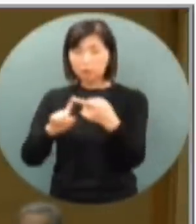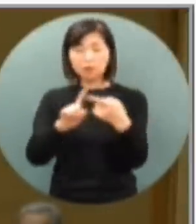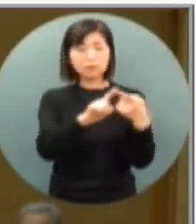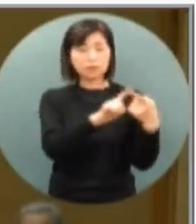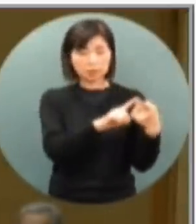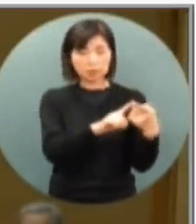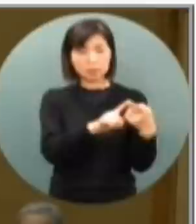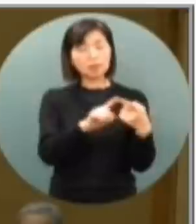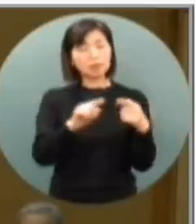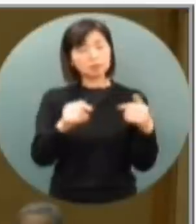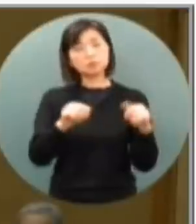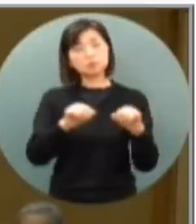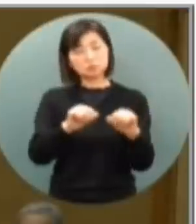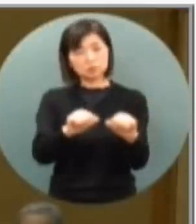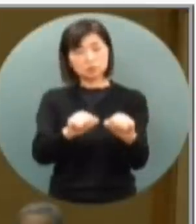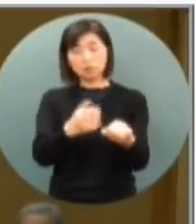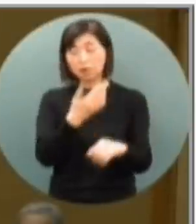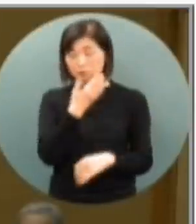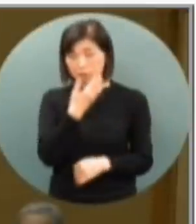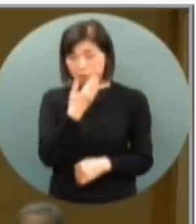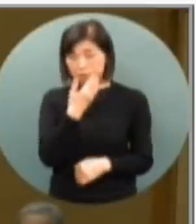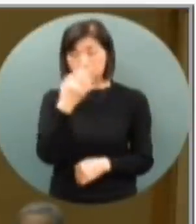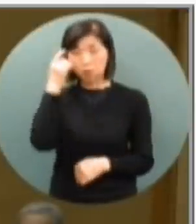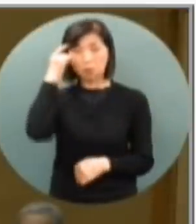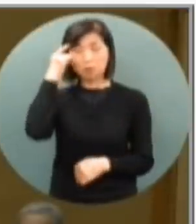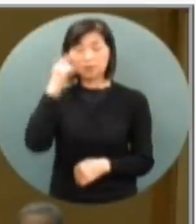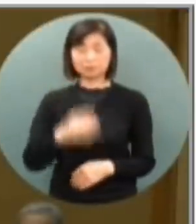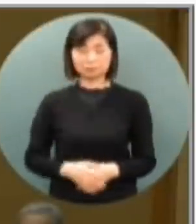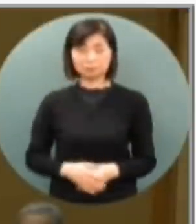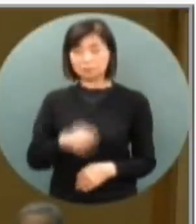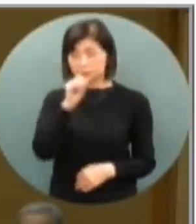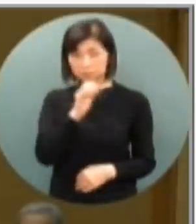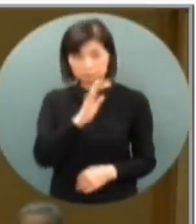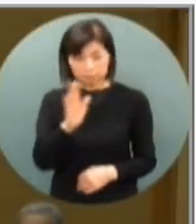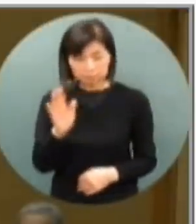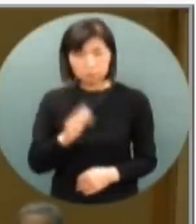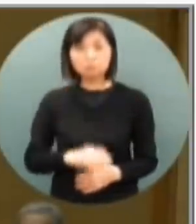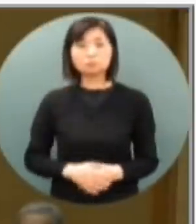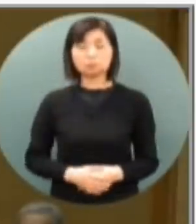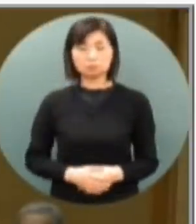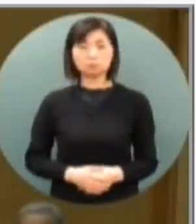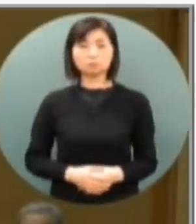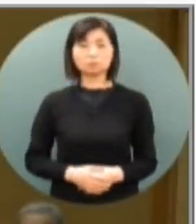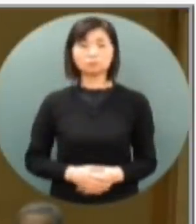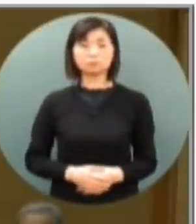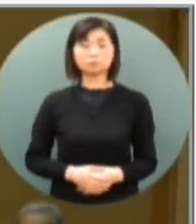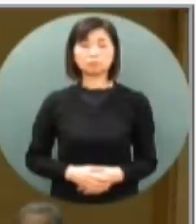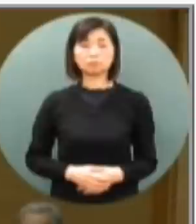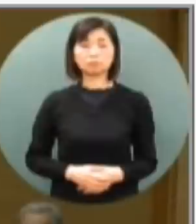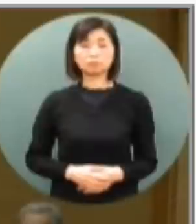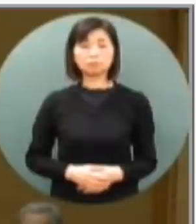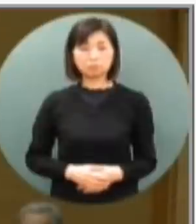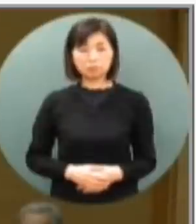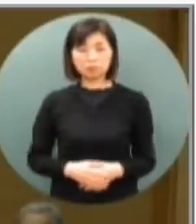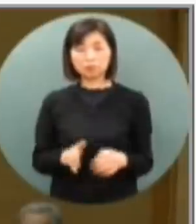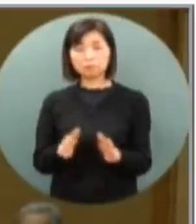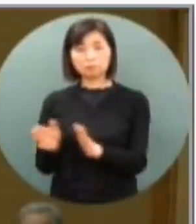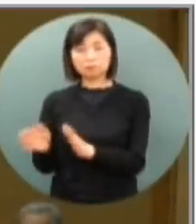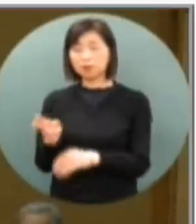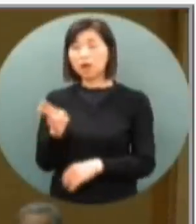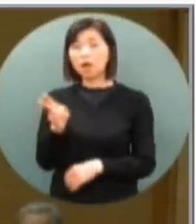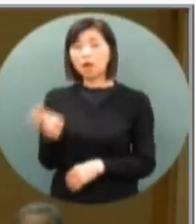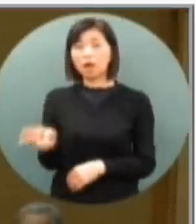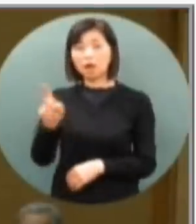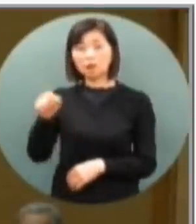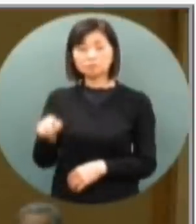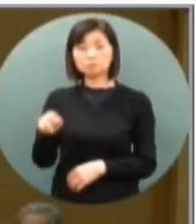くのが私は寛容であろうというふうに思っていますので、どうぞよろしくお願いします。それではハンセン病について質